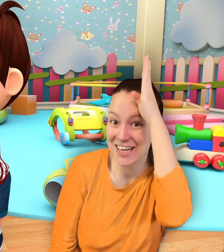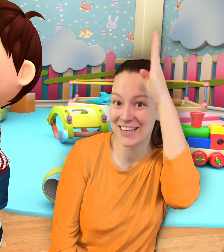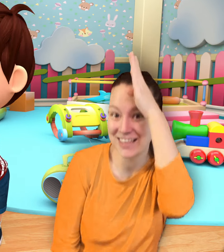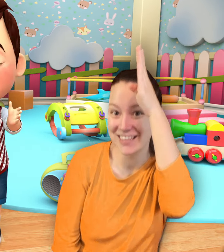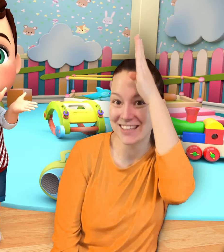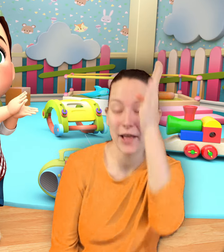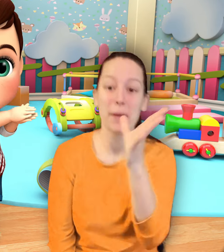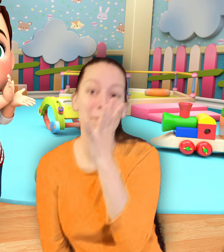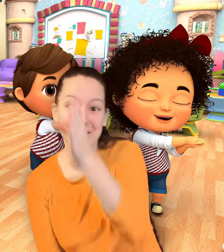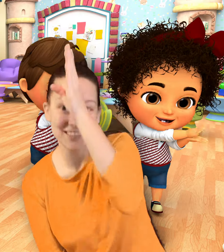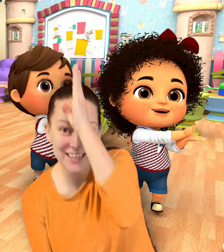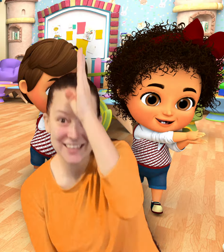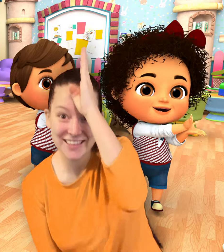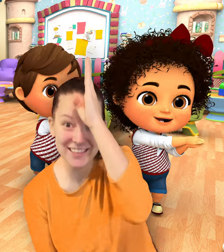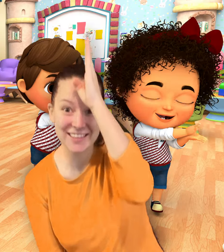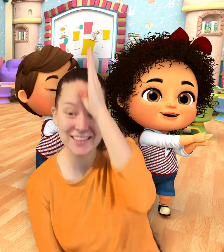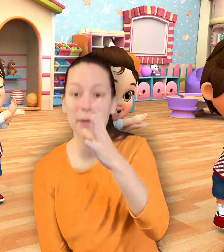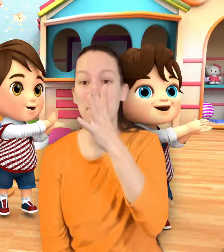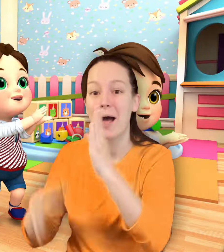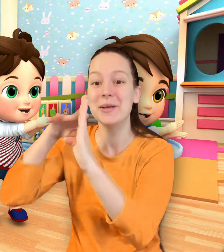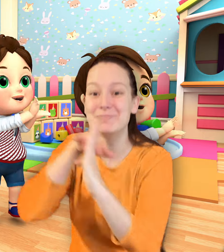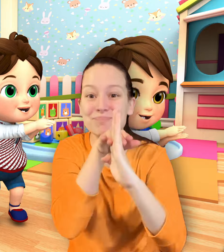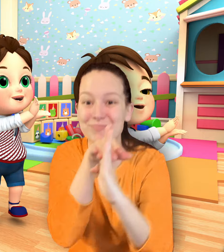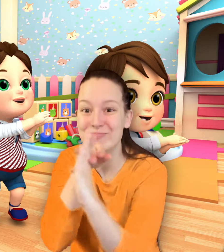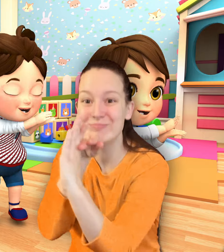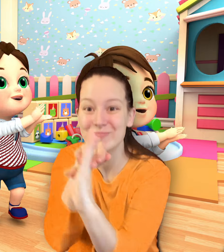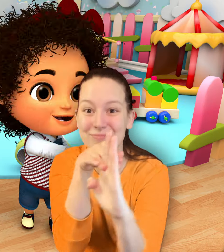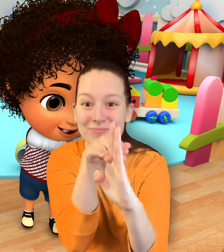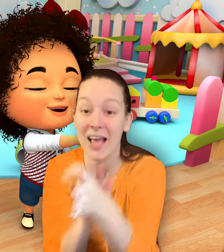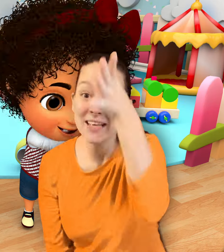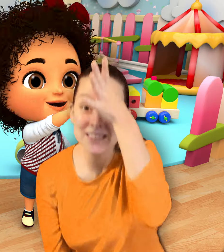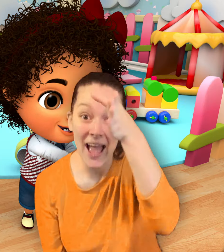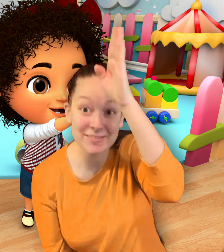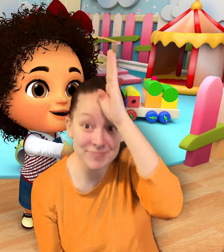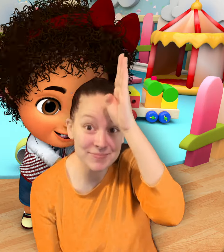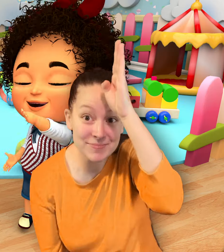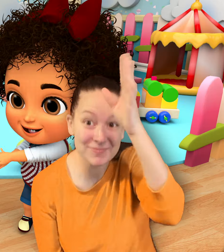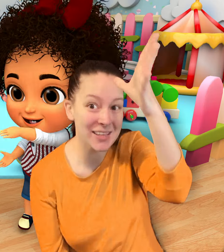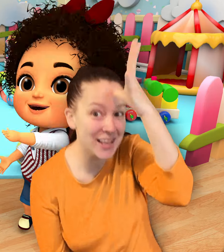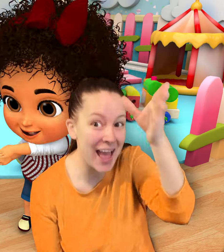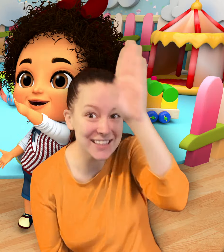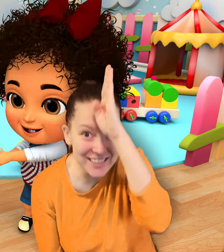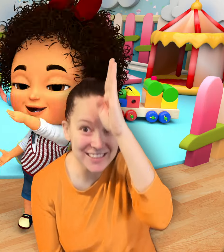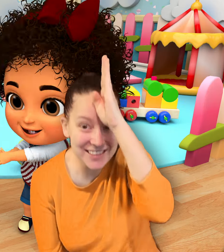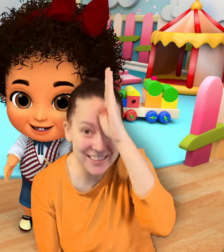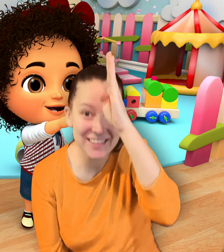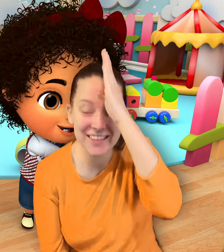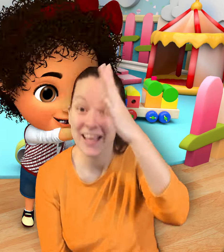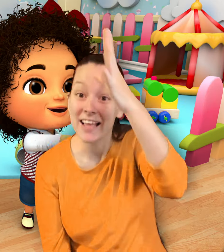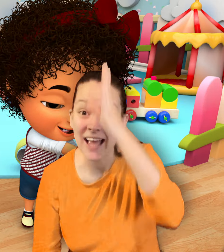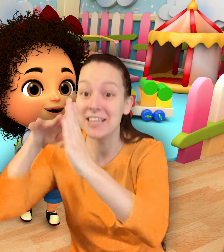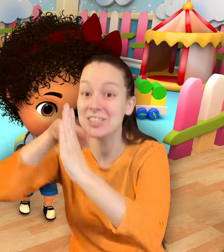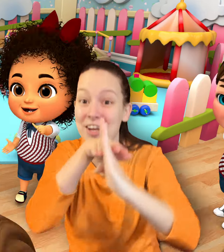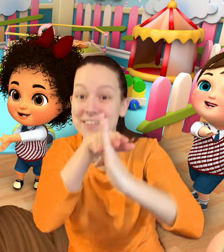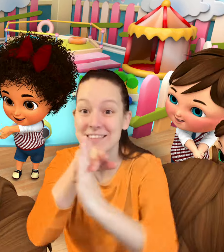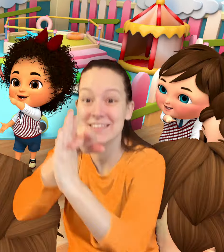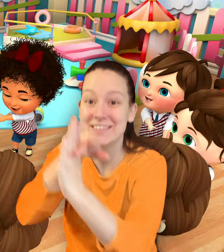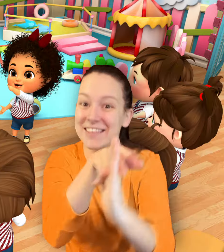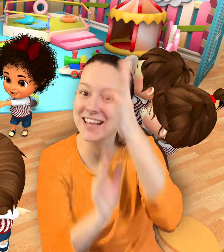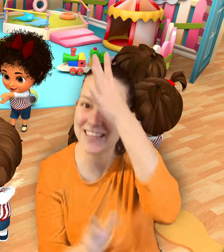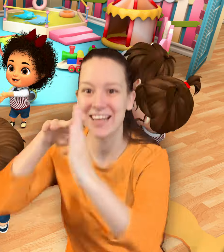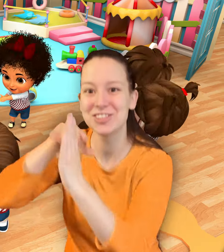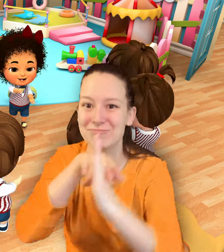ママダメママザメママザメパパザメパパザメパパ